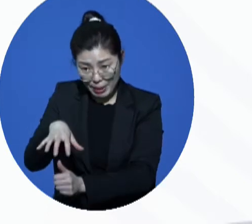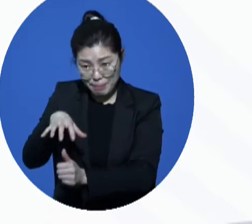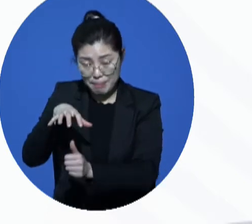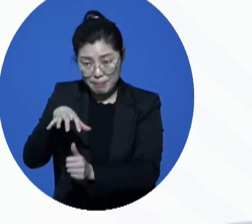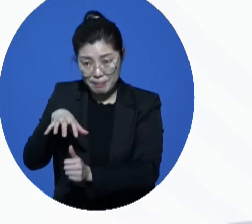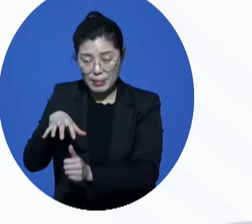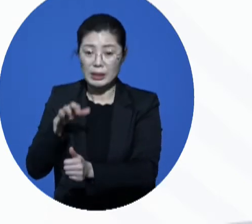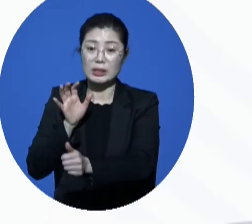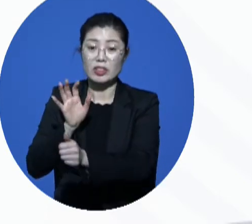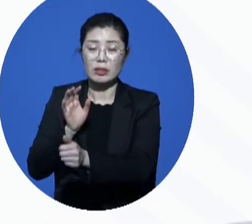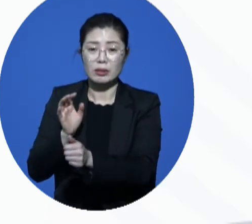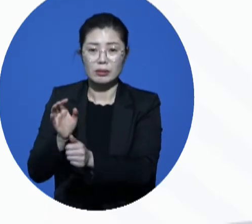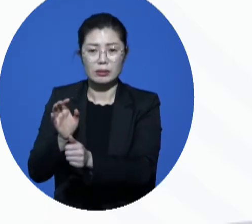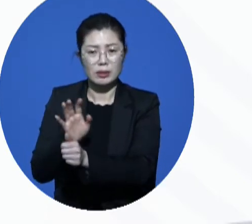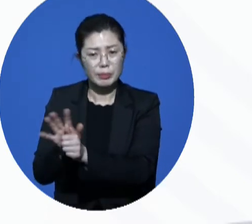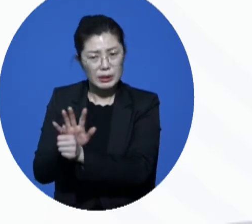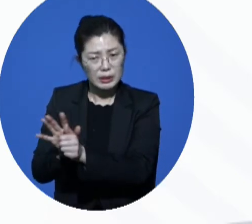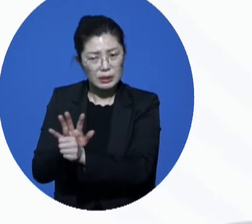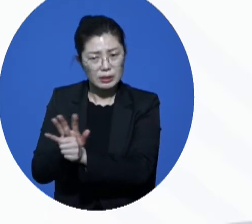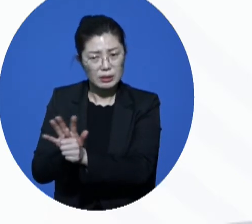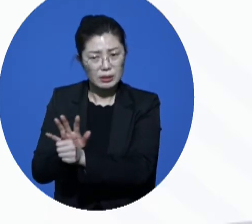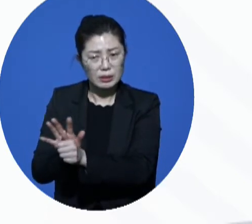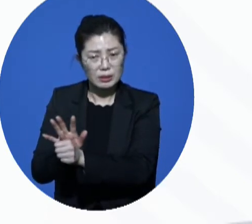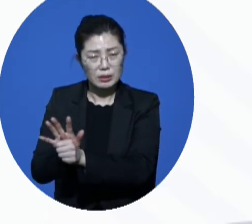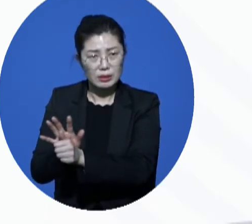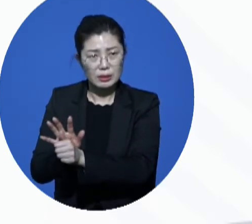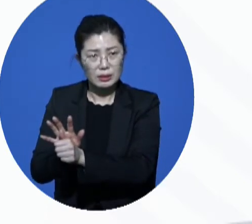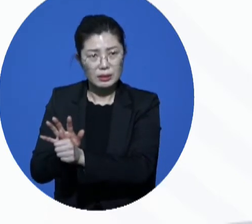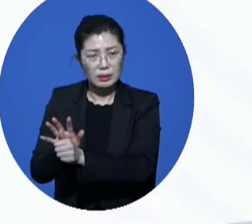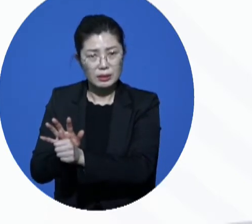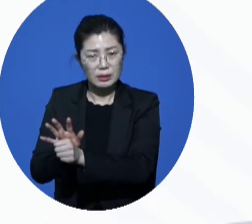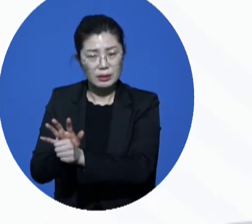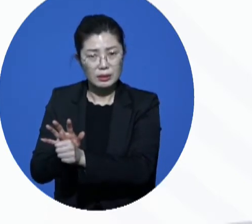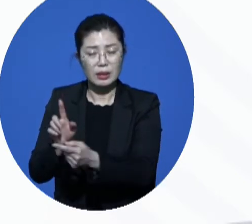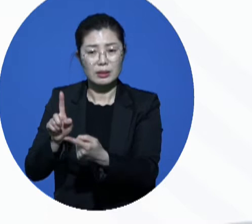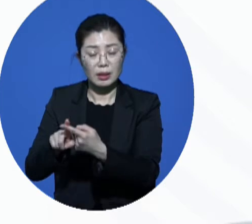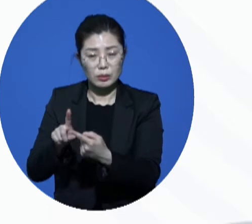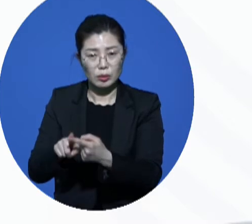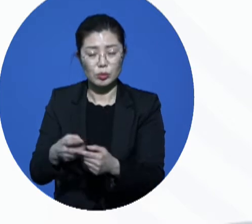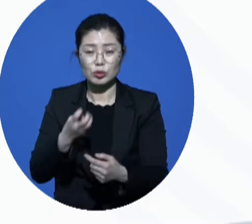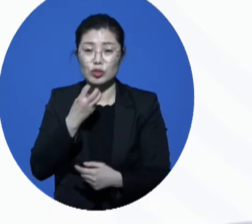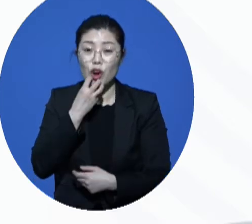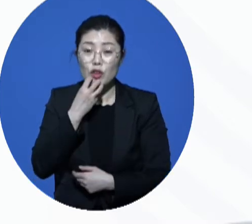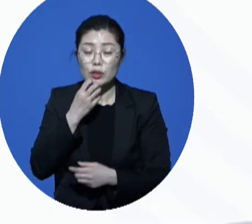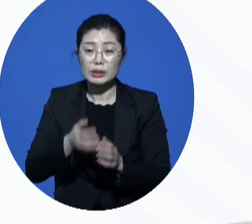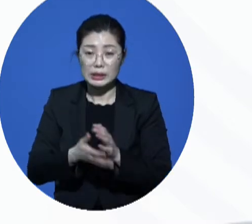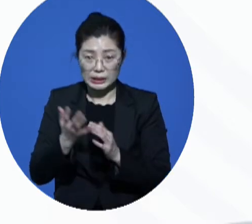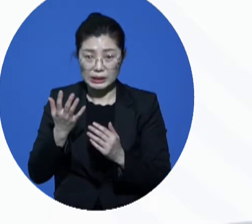이에 대한 지원들이 제대로 이루어져야 된다라는 요구들에 대해서 서울시뿐만 아니라